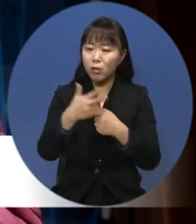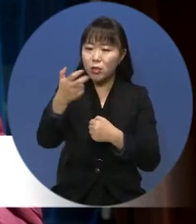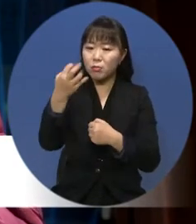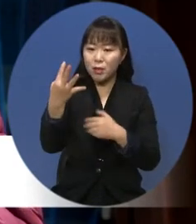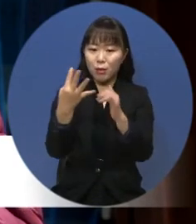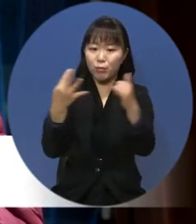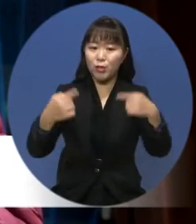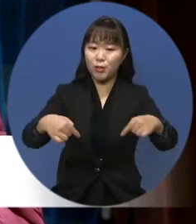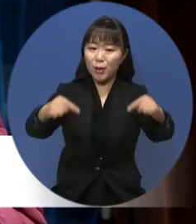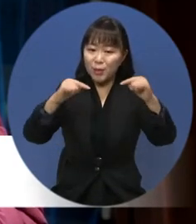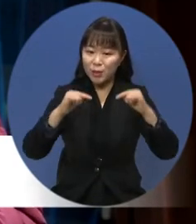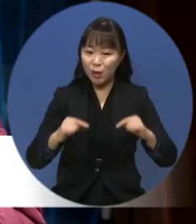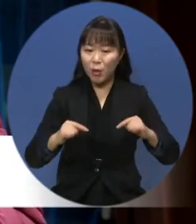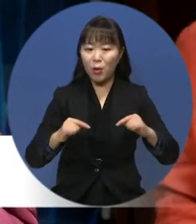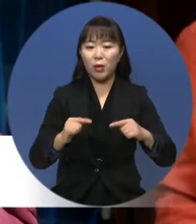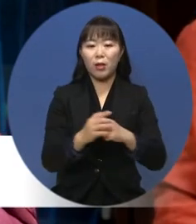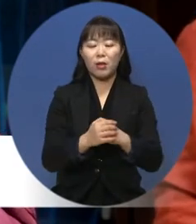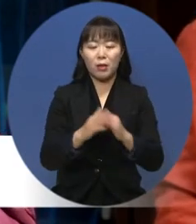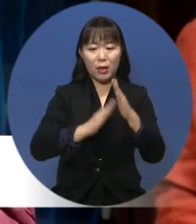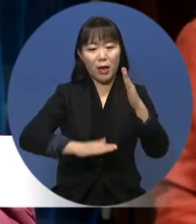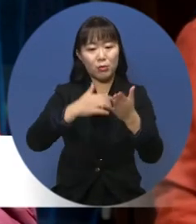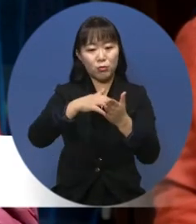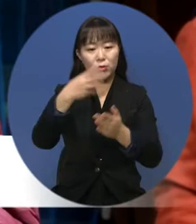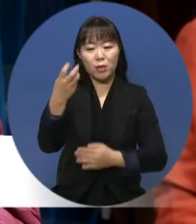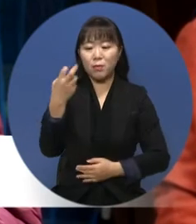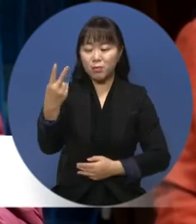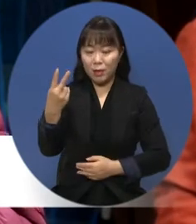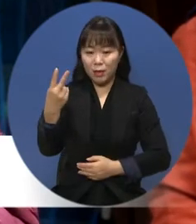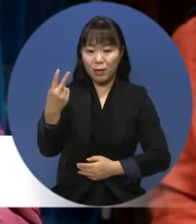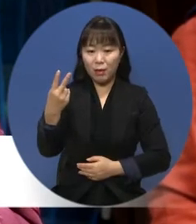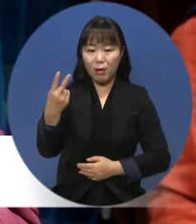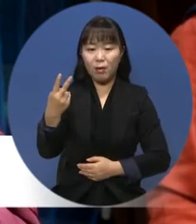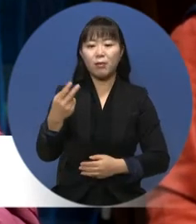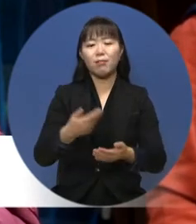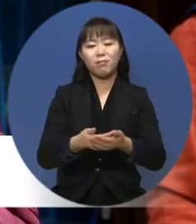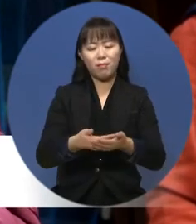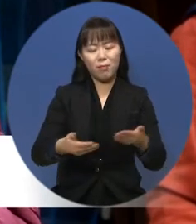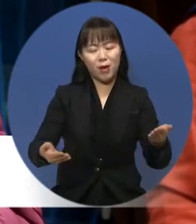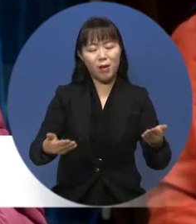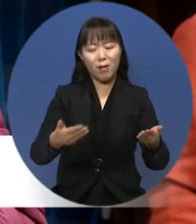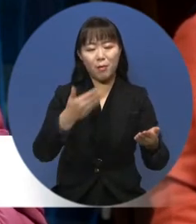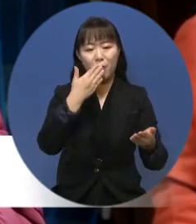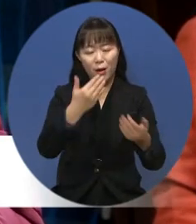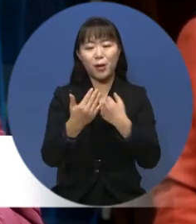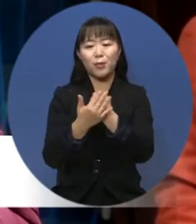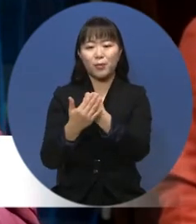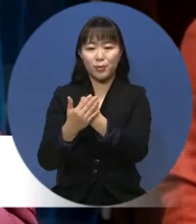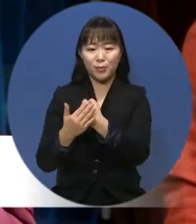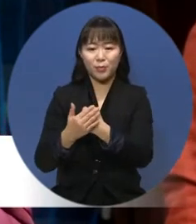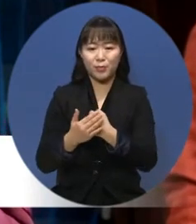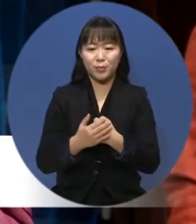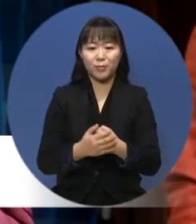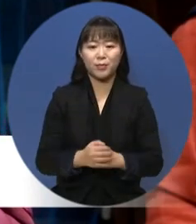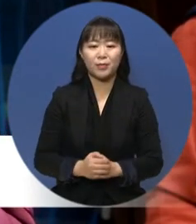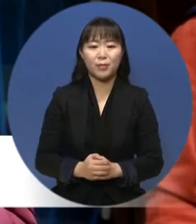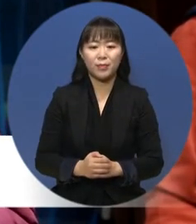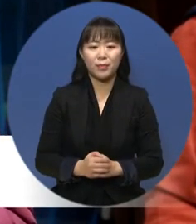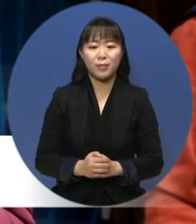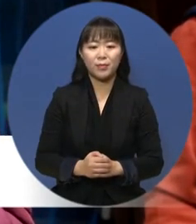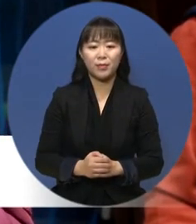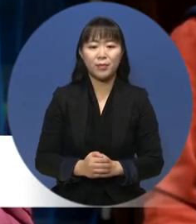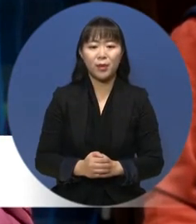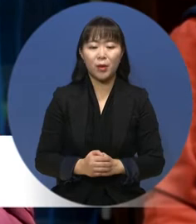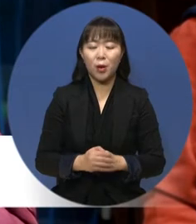함께 해주셨어요 어 초유 사람들을 가 점에 나눌 수 있도록 많은 분들이 도와주셨습니다